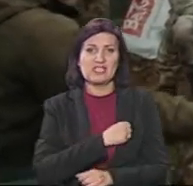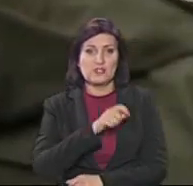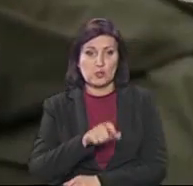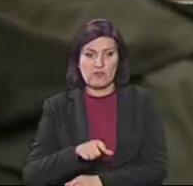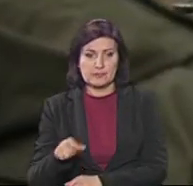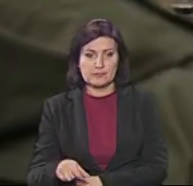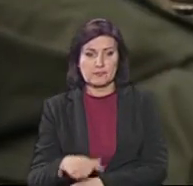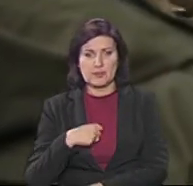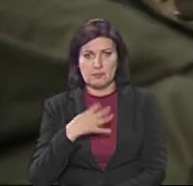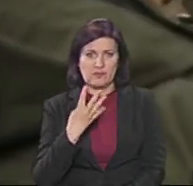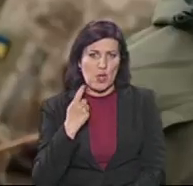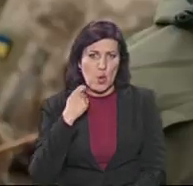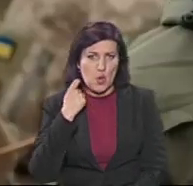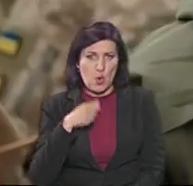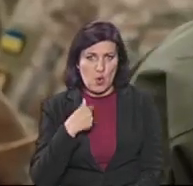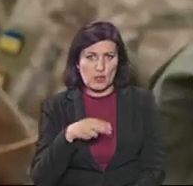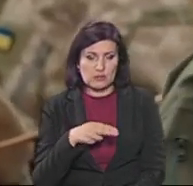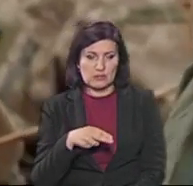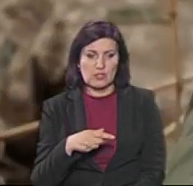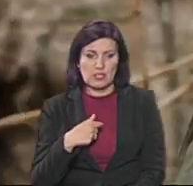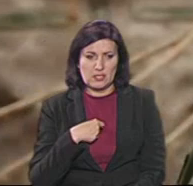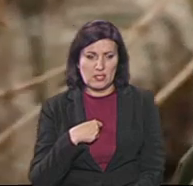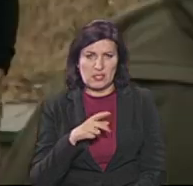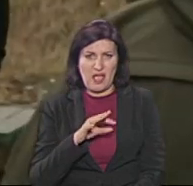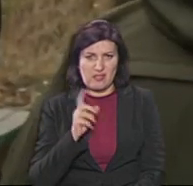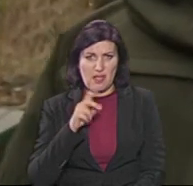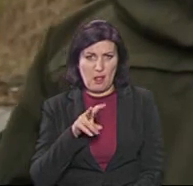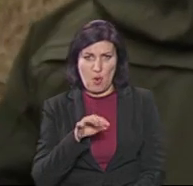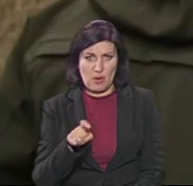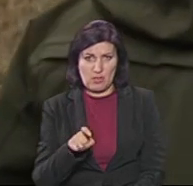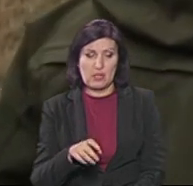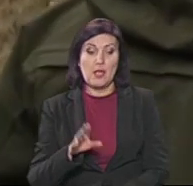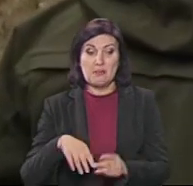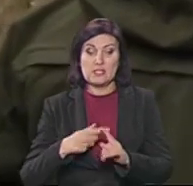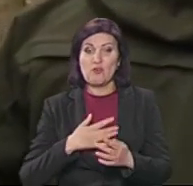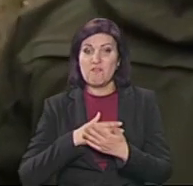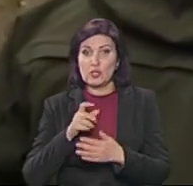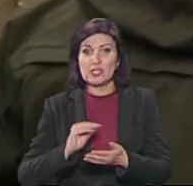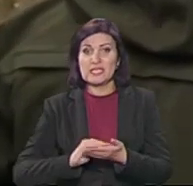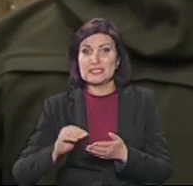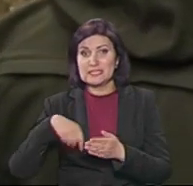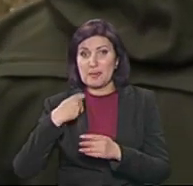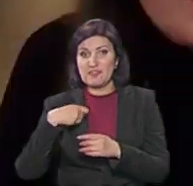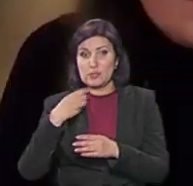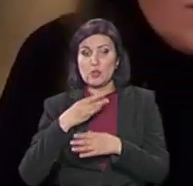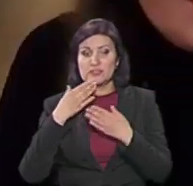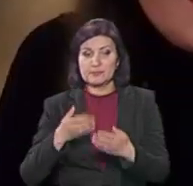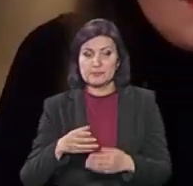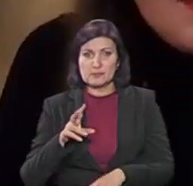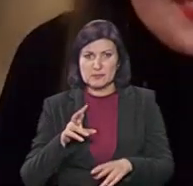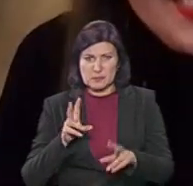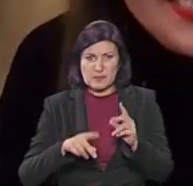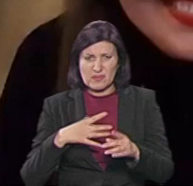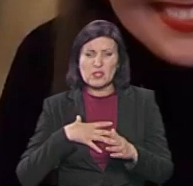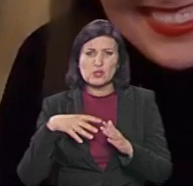військовими. Мені 42-го. Я ж не лох. Після цього волонтерки записали відеозвернення. Бажаю, щоб ти